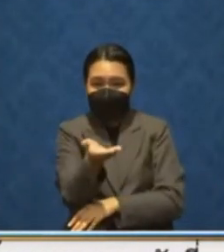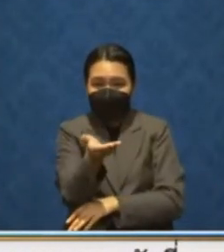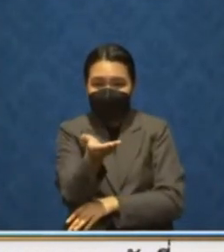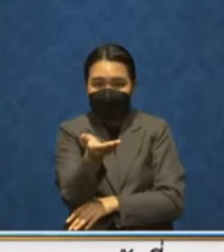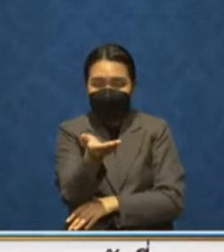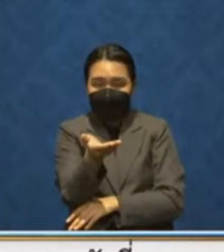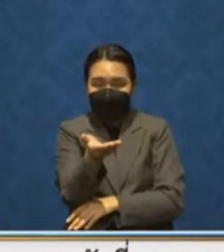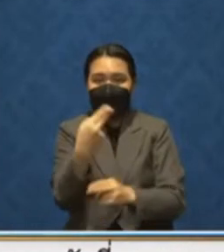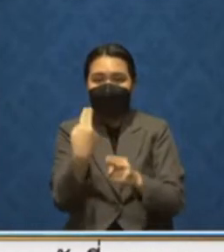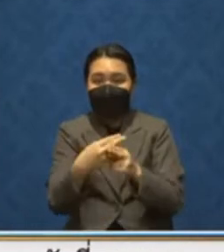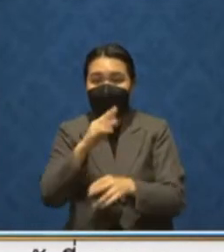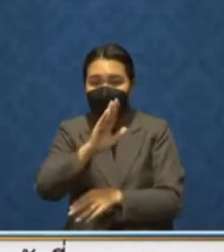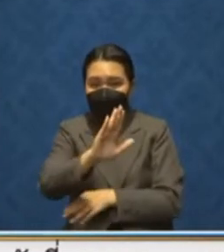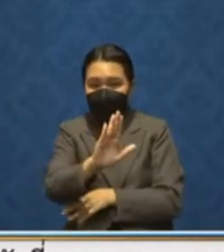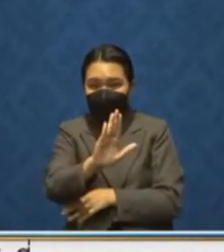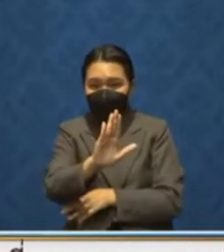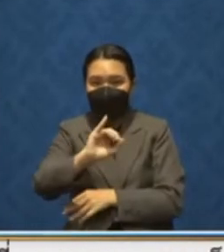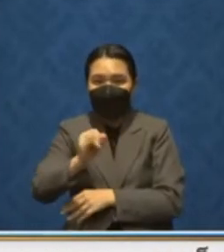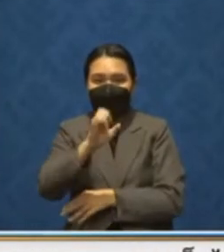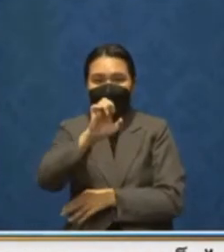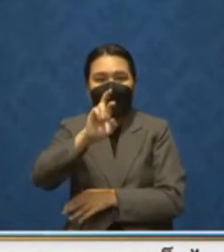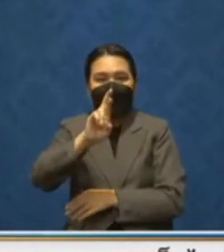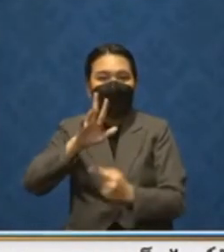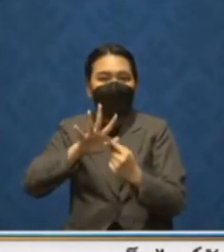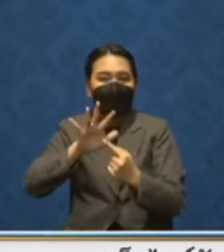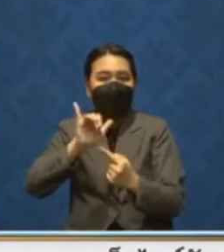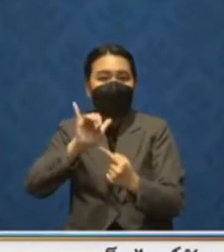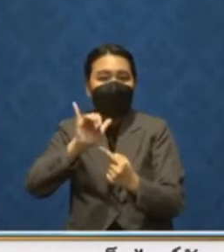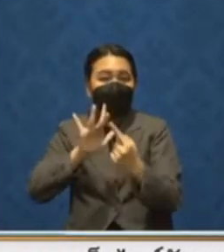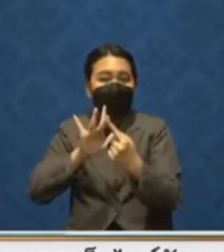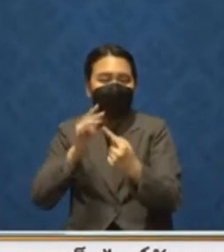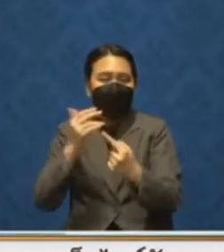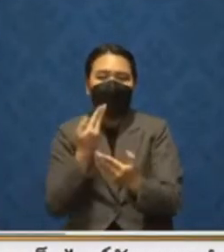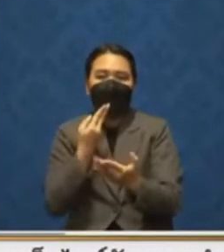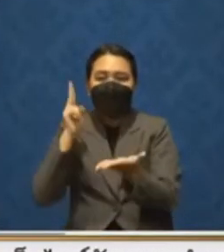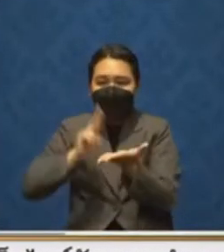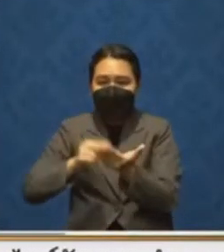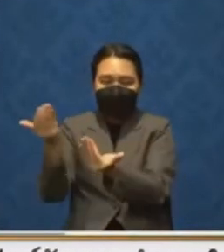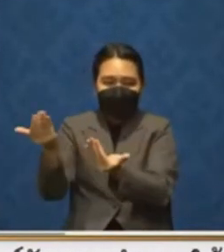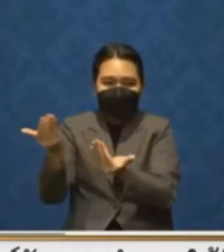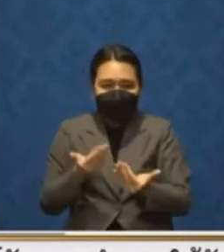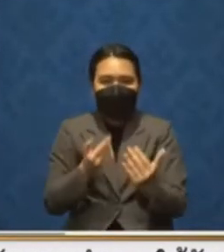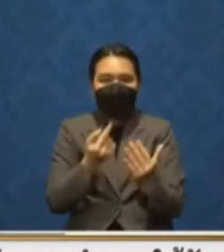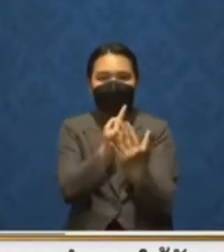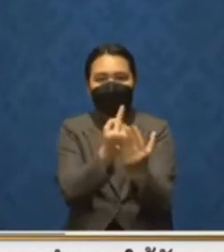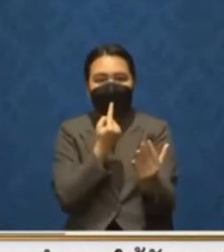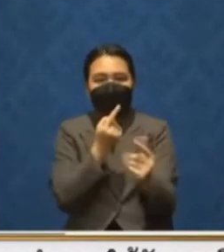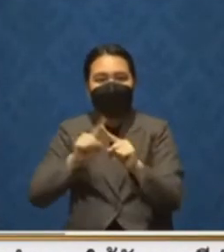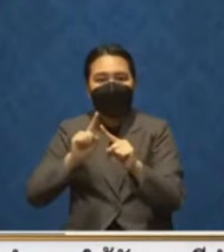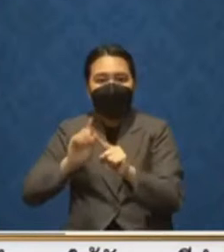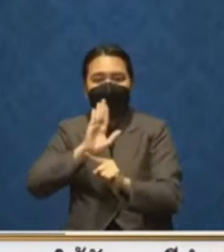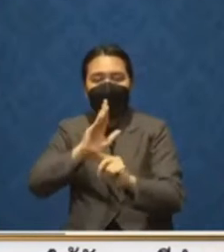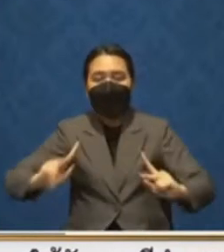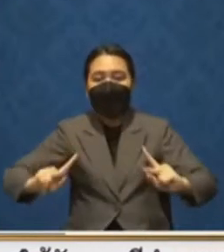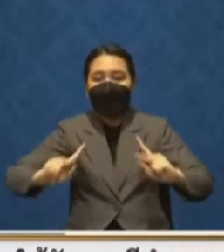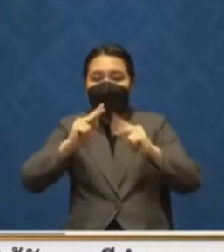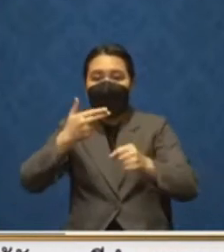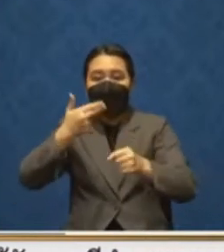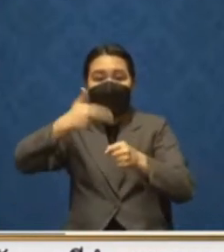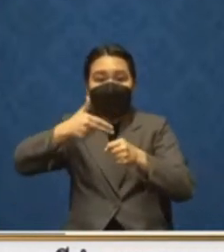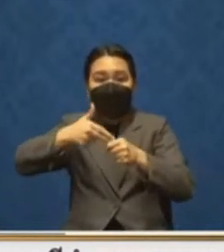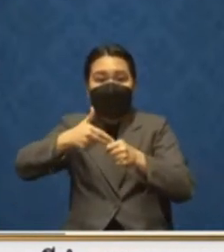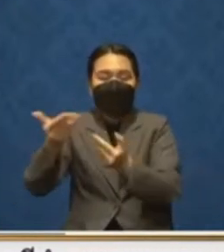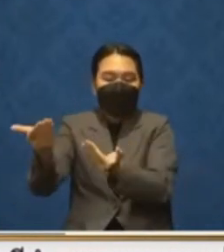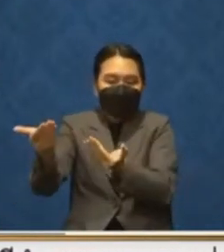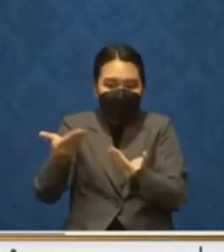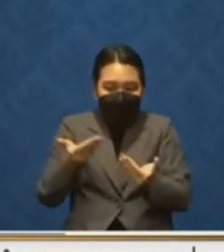อะไรน้ำนะครับท่านกีฬายุวงทรัพย์ท่านก็มีหนังสือเชิญผู้แทนของการกระทรวงพลังงานไปชื่อแจงอยู่เนือง